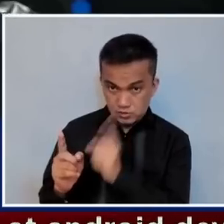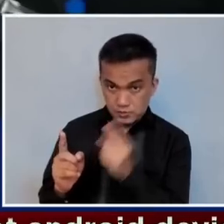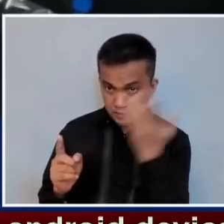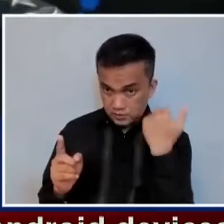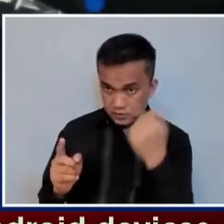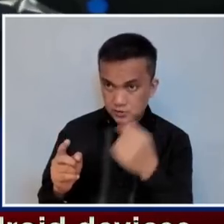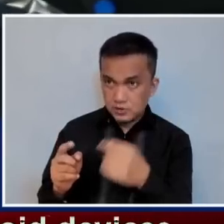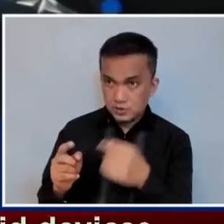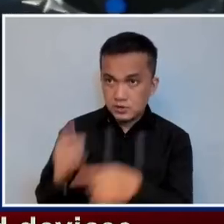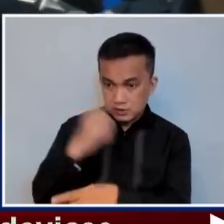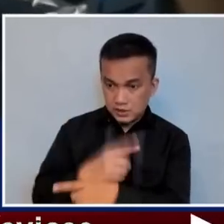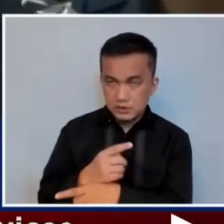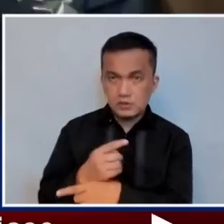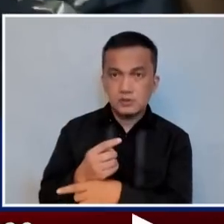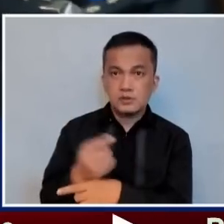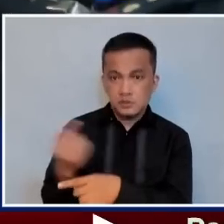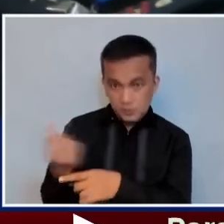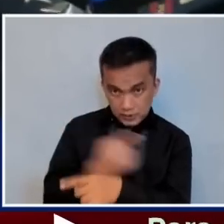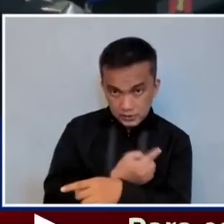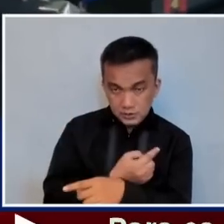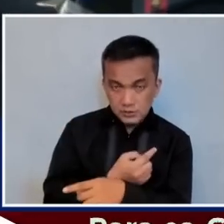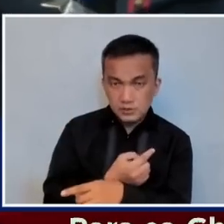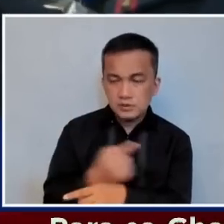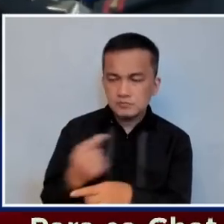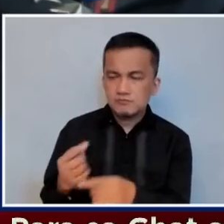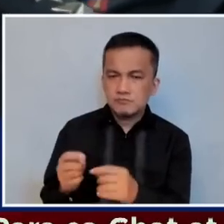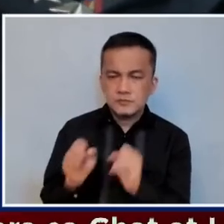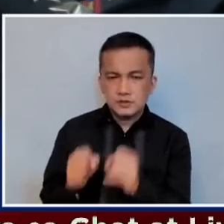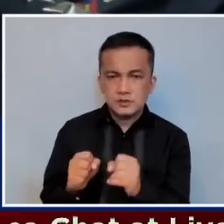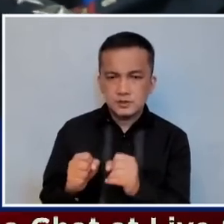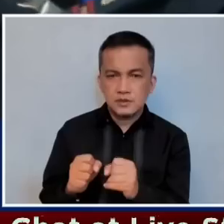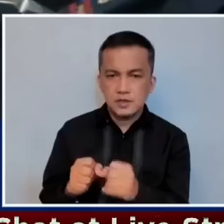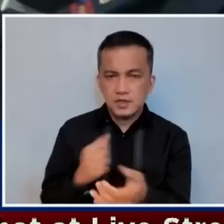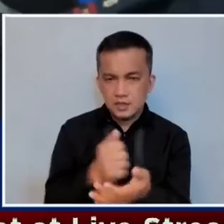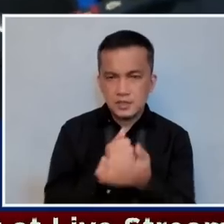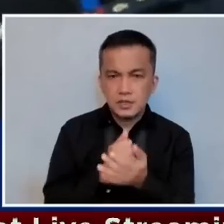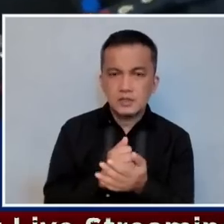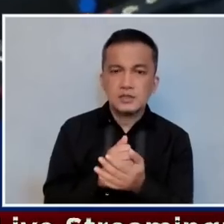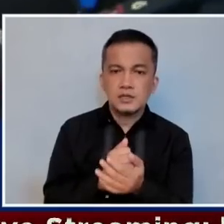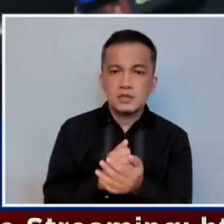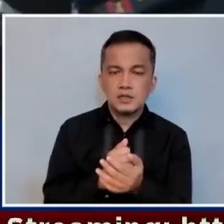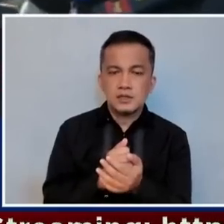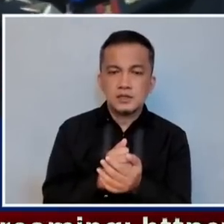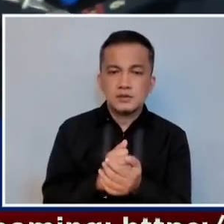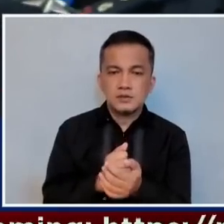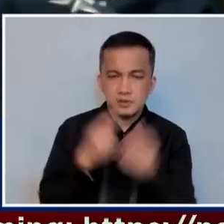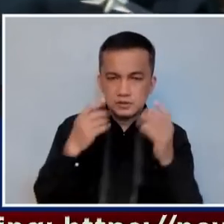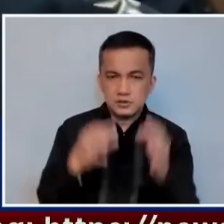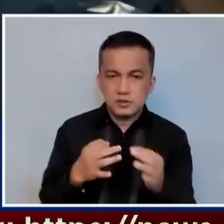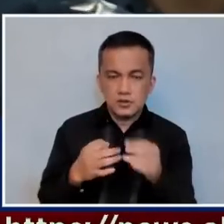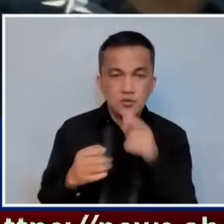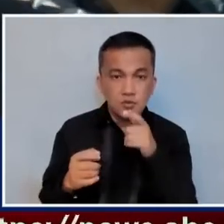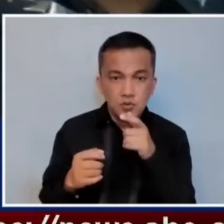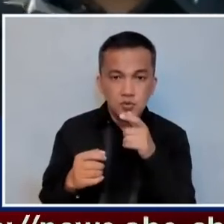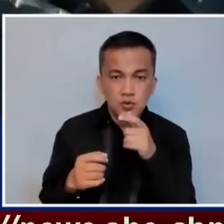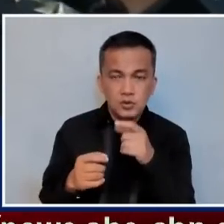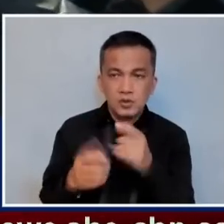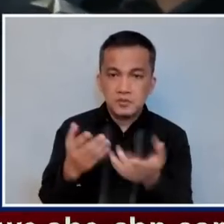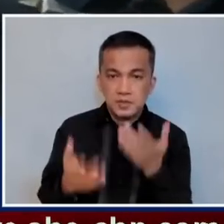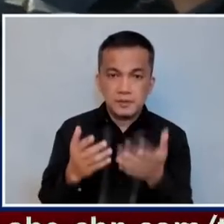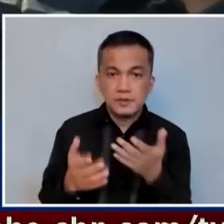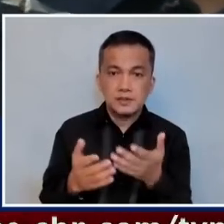weeks, kasi it would again help sa ma-determine sino ba yung mga probable na